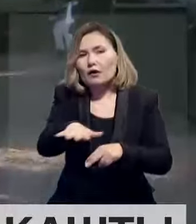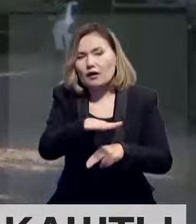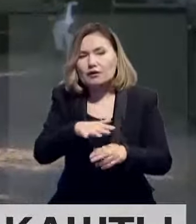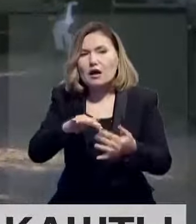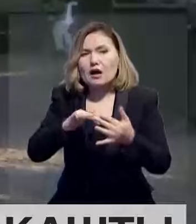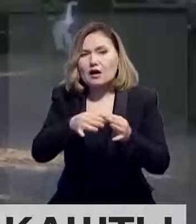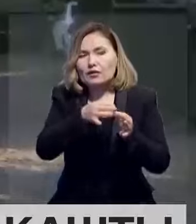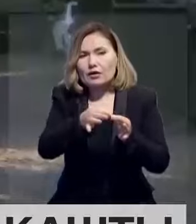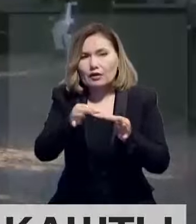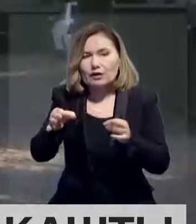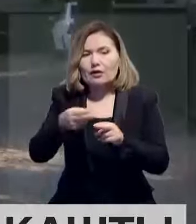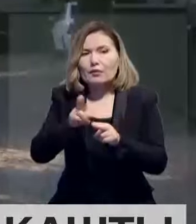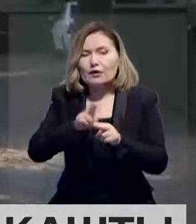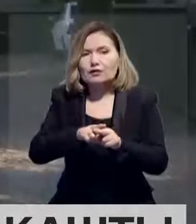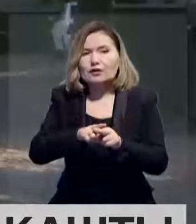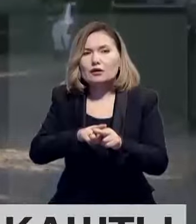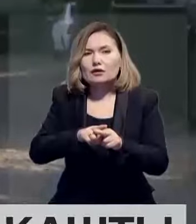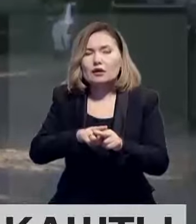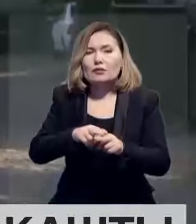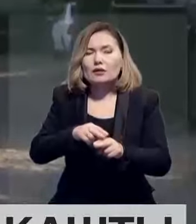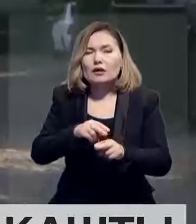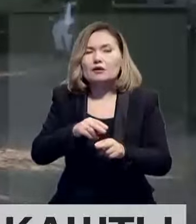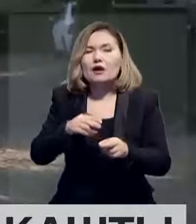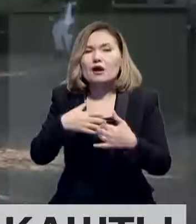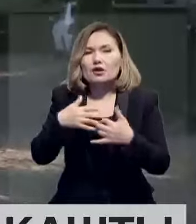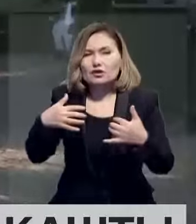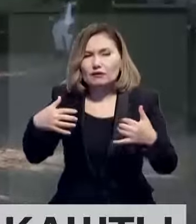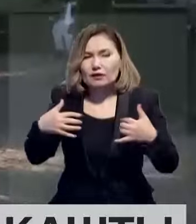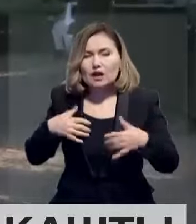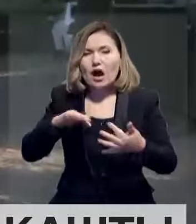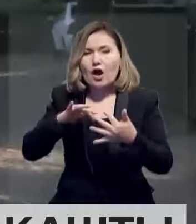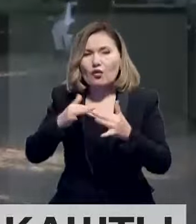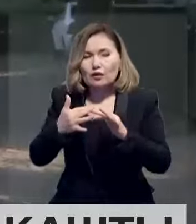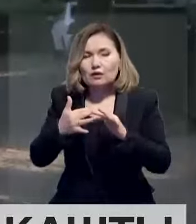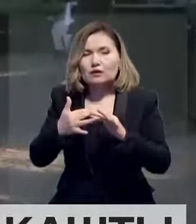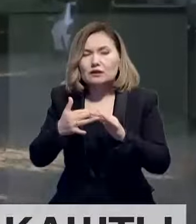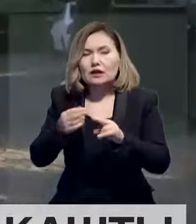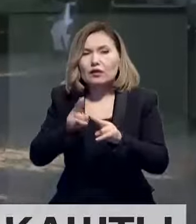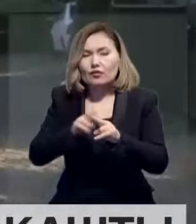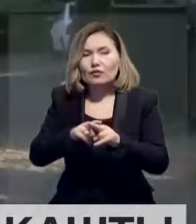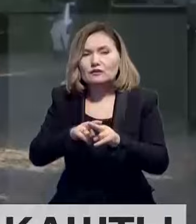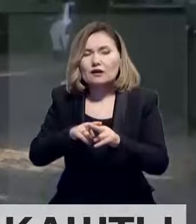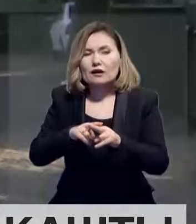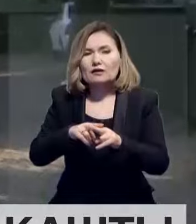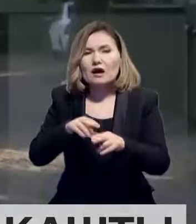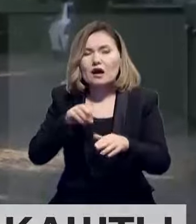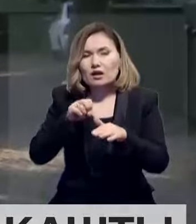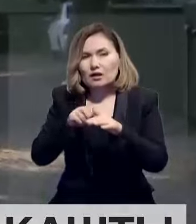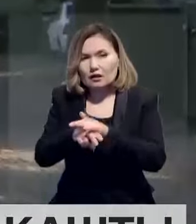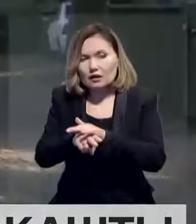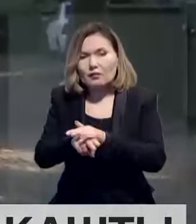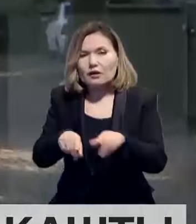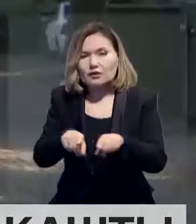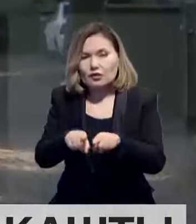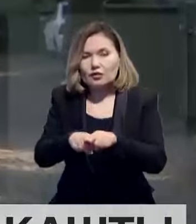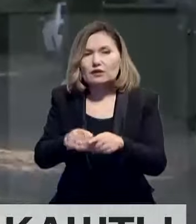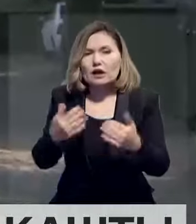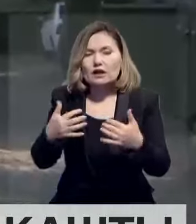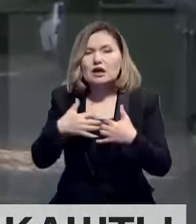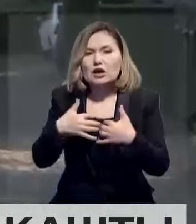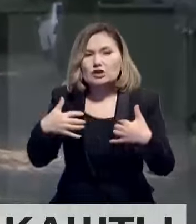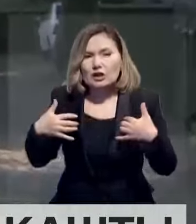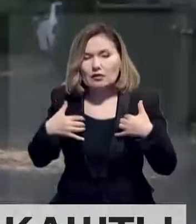мекендерді, ауылдарды жағалап жүр екен. Енді осы жайында біз жануарлар дүниесі инспекторын әңгімеге